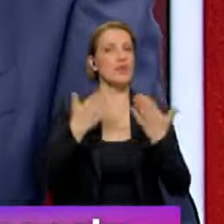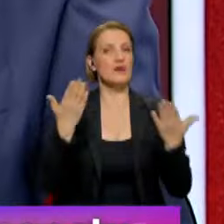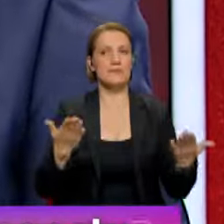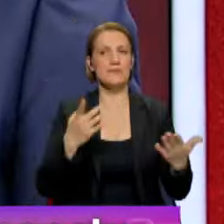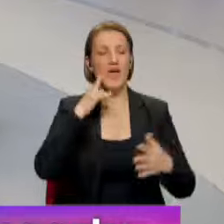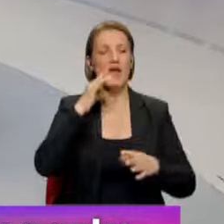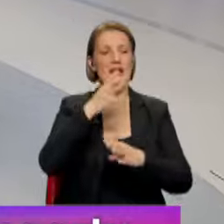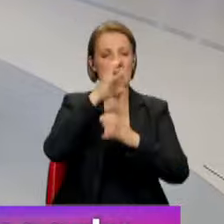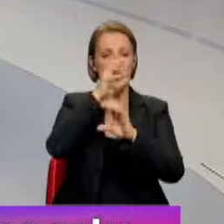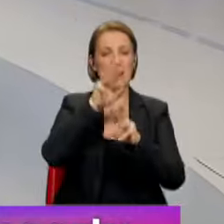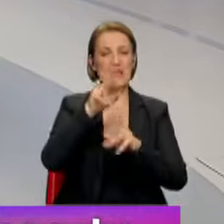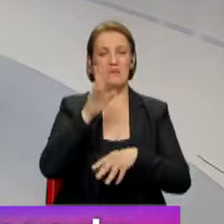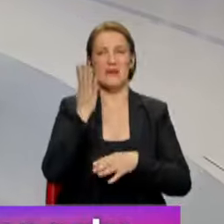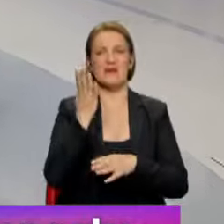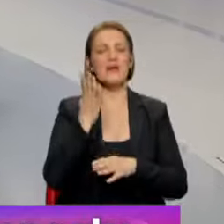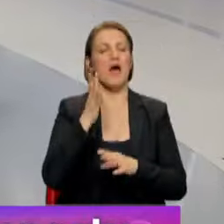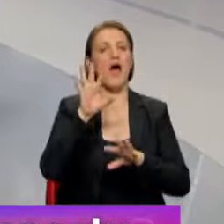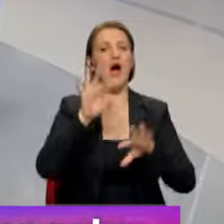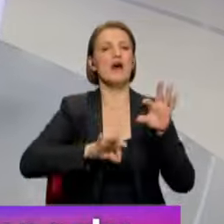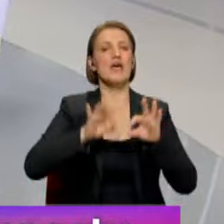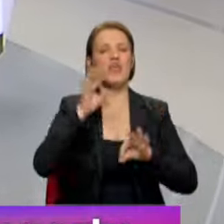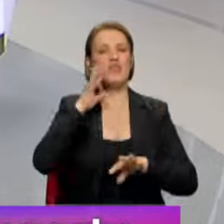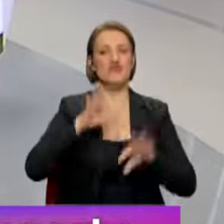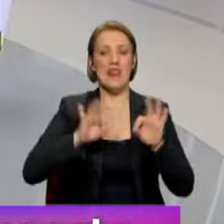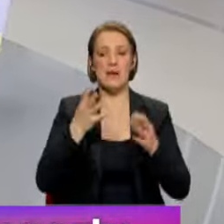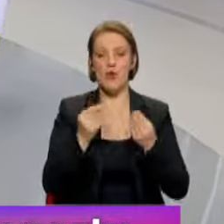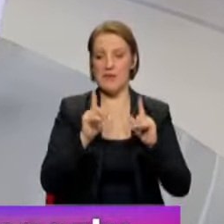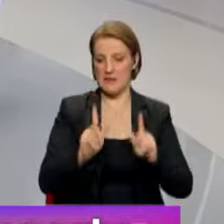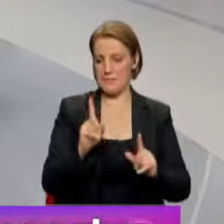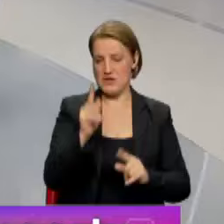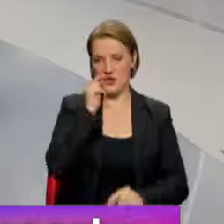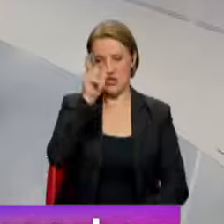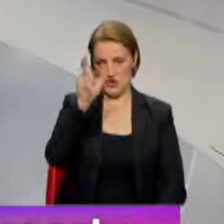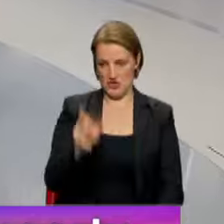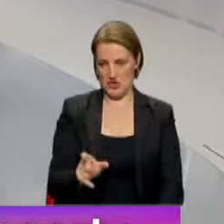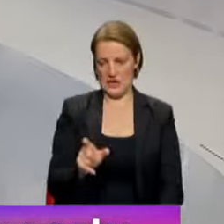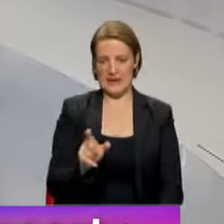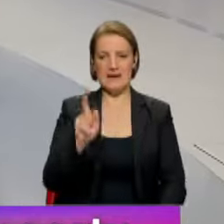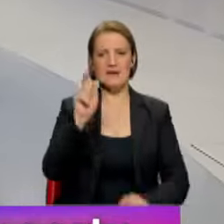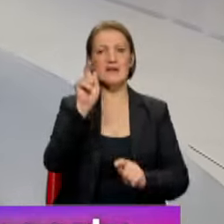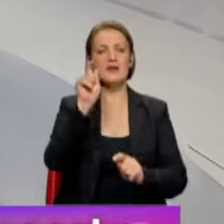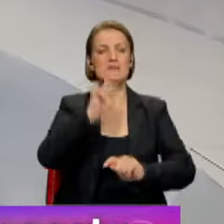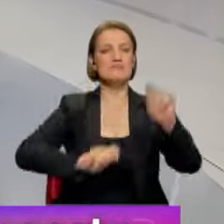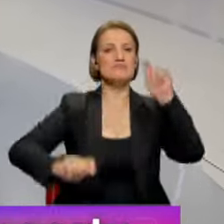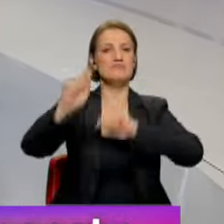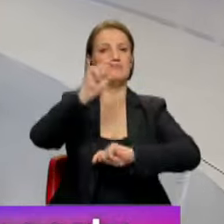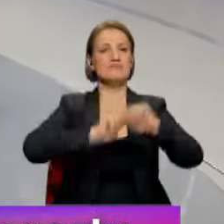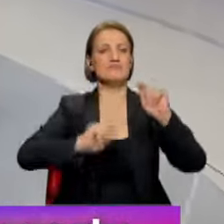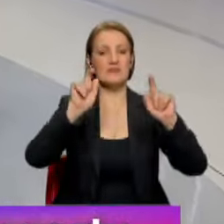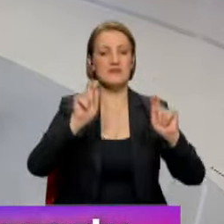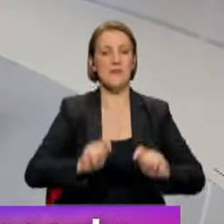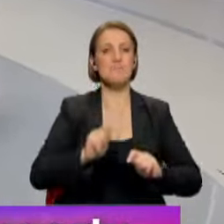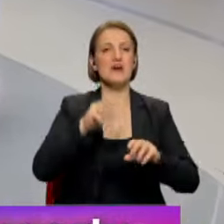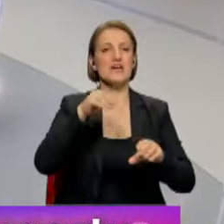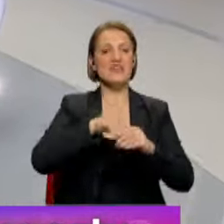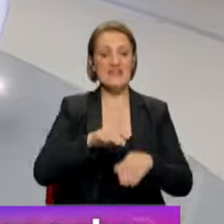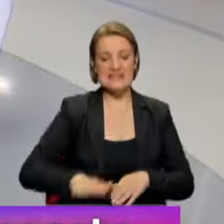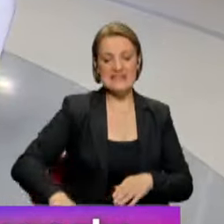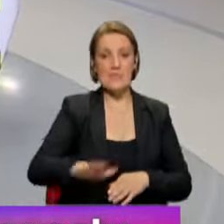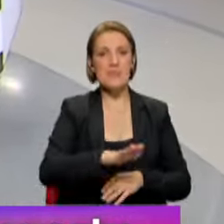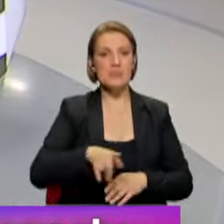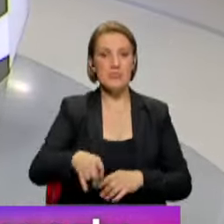incelenmesi gerekir doktora tezlerine konu olması lazım bir kişi Yapı yapabilmek için önce Zemin etüdünü